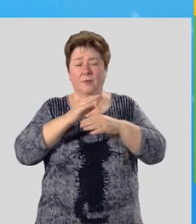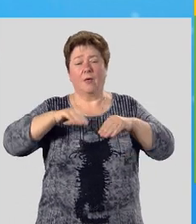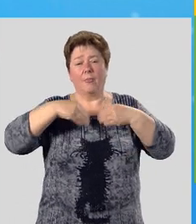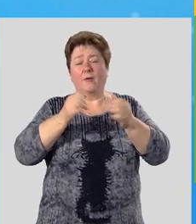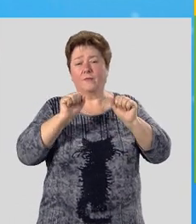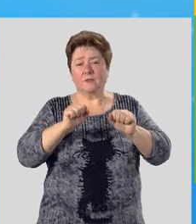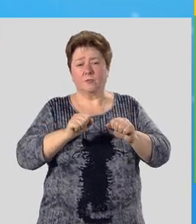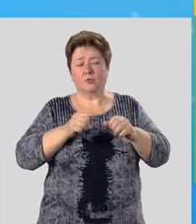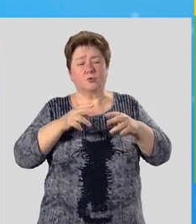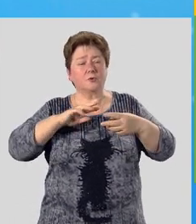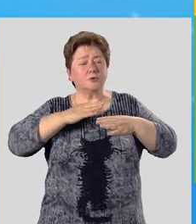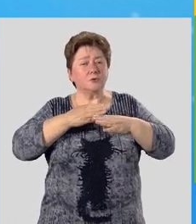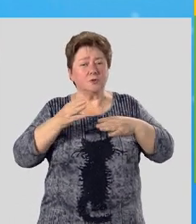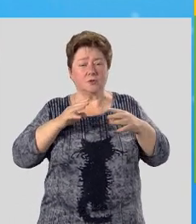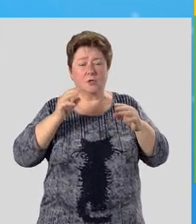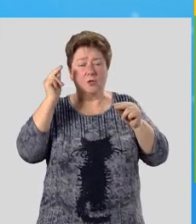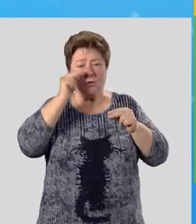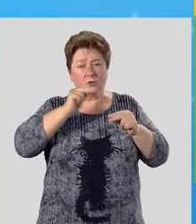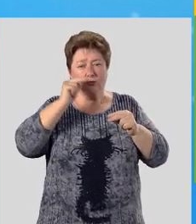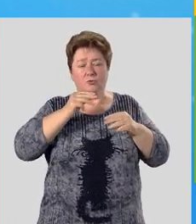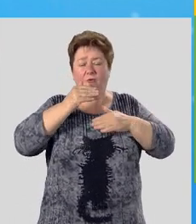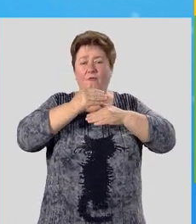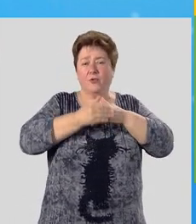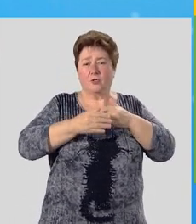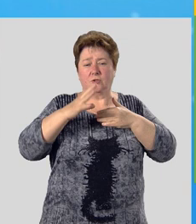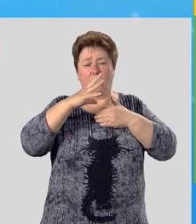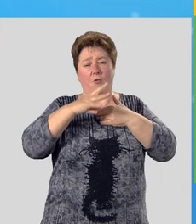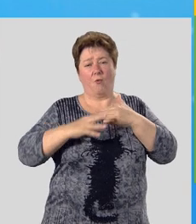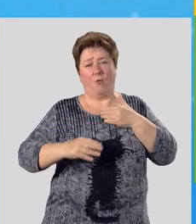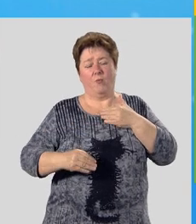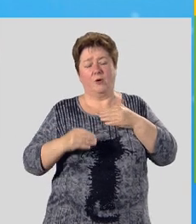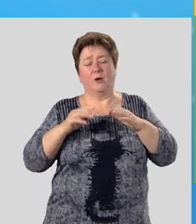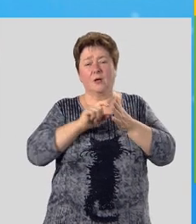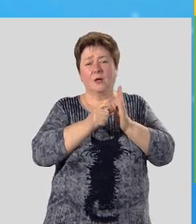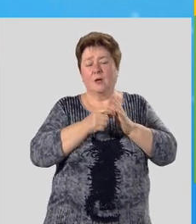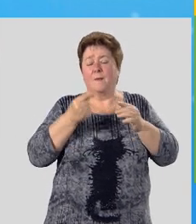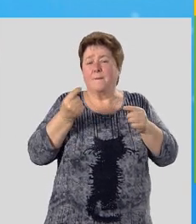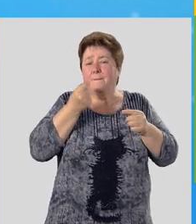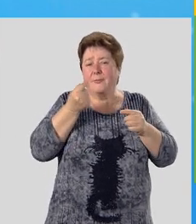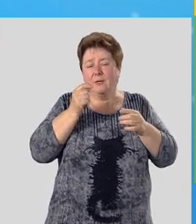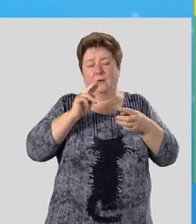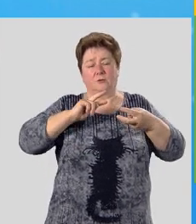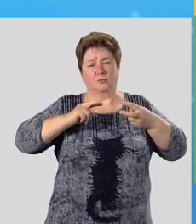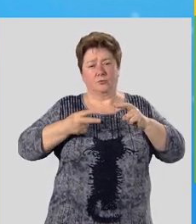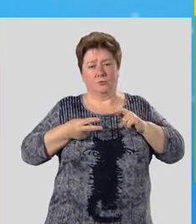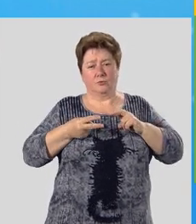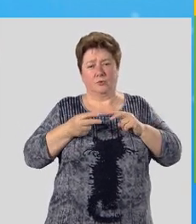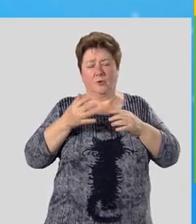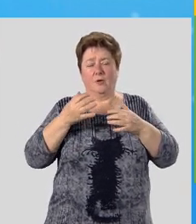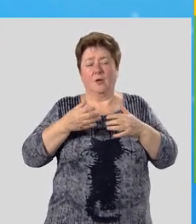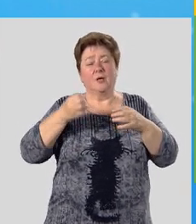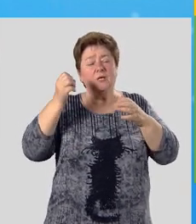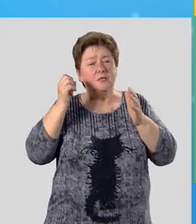дает возможность детально изучать внешний облик клеток, их микроструктуру. В